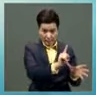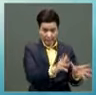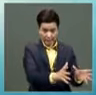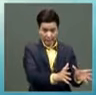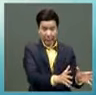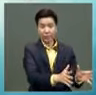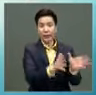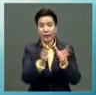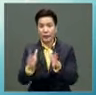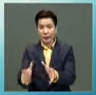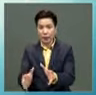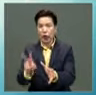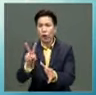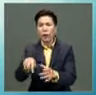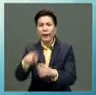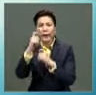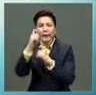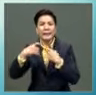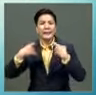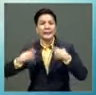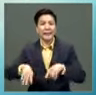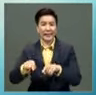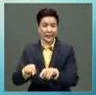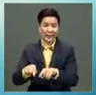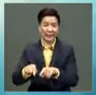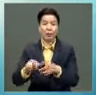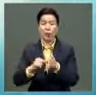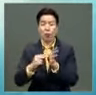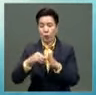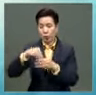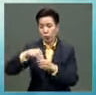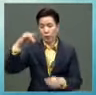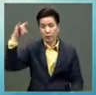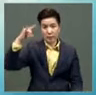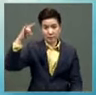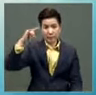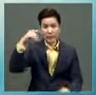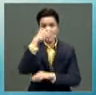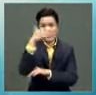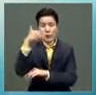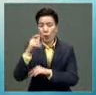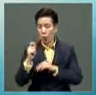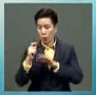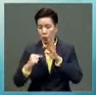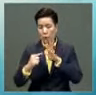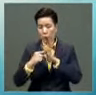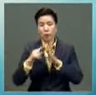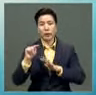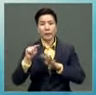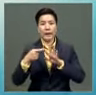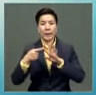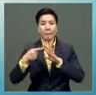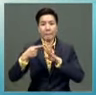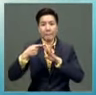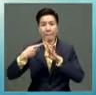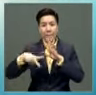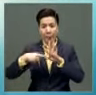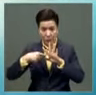กลุ่มเสียงที่2เนี่ยนะครับเสียงสูงที่2คือที่ท่าอากาศยานนานาชาติอุตภาวได้แก่พนักงาน